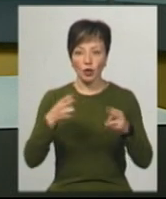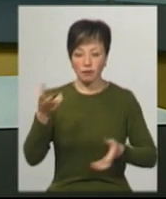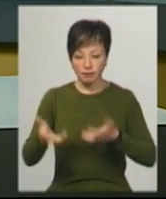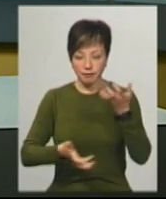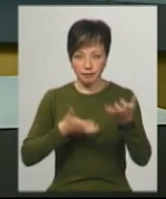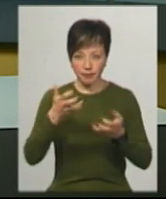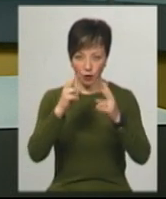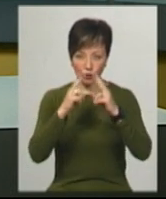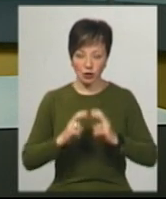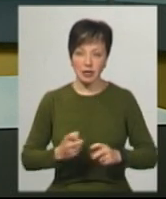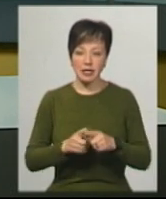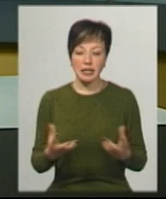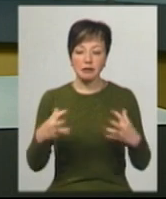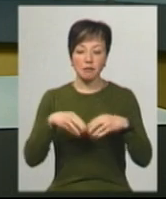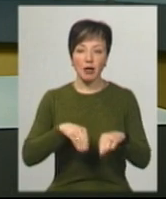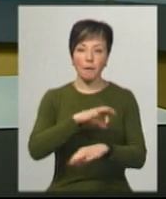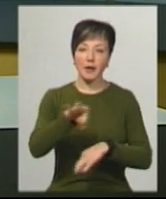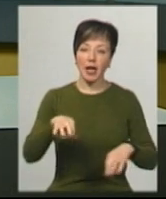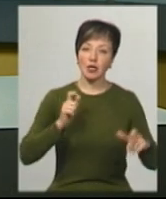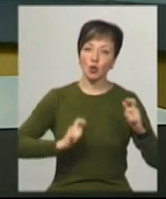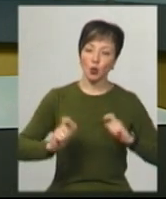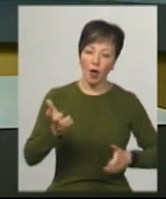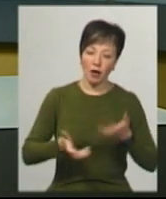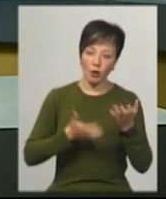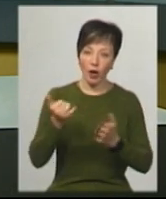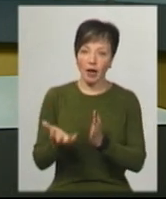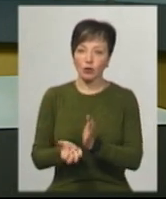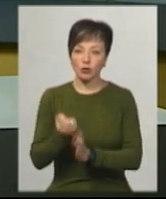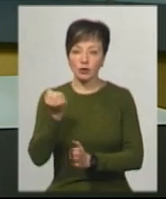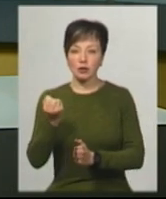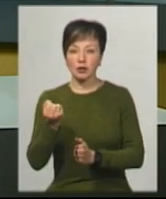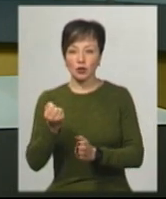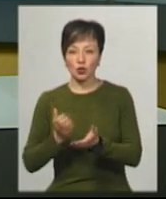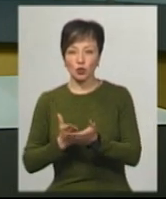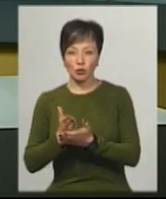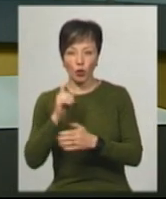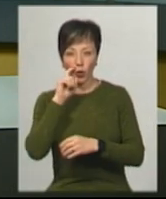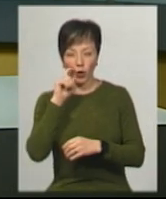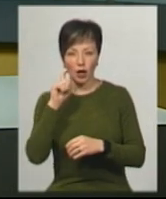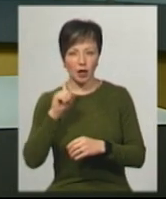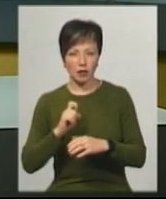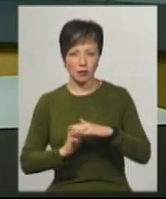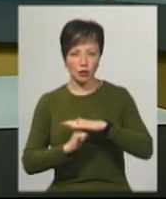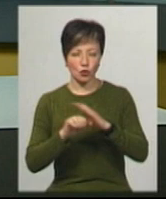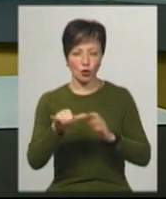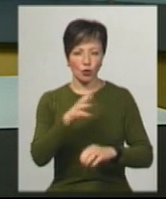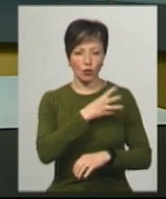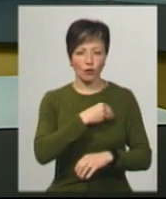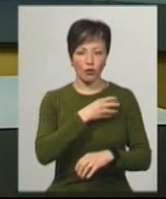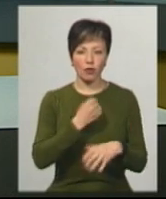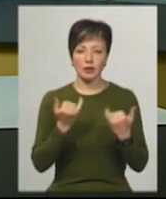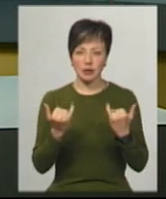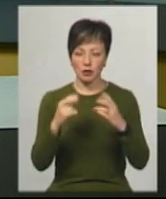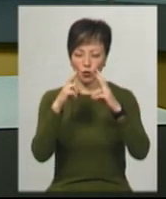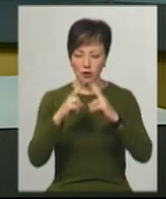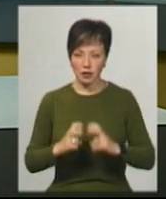час розкопок. Це спільний проєкт Інституту археології і рятівної археологічної служби України, що базується у Львові. Наразі